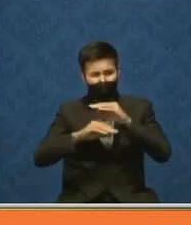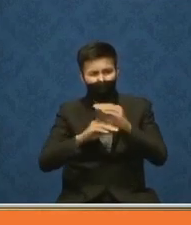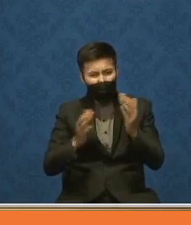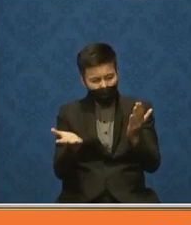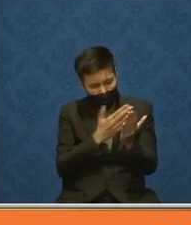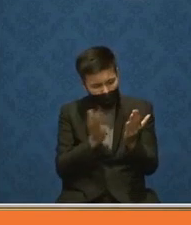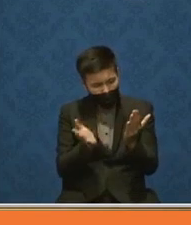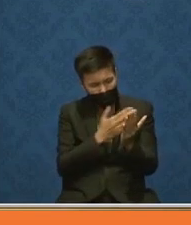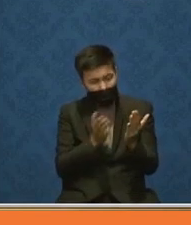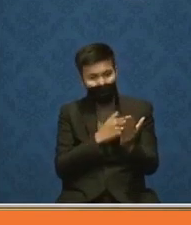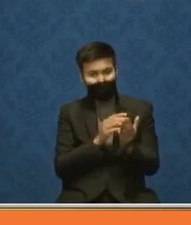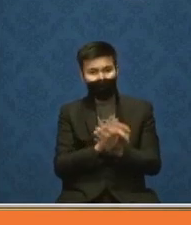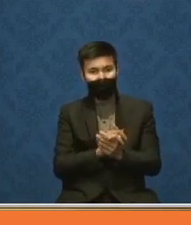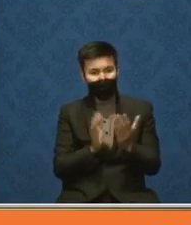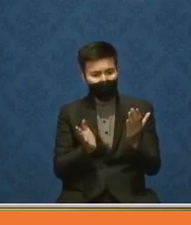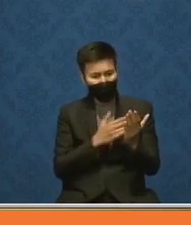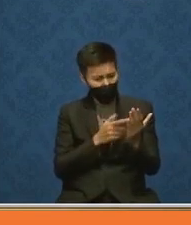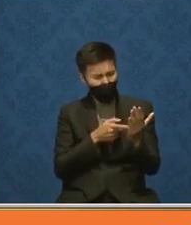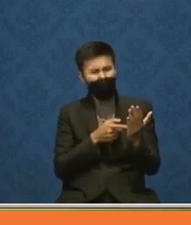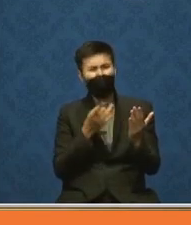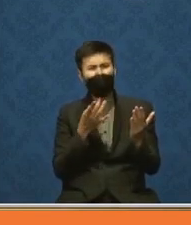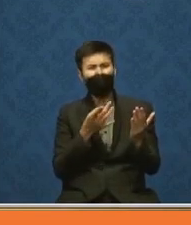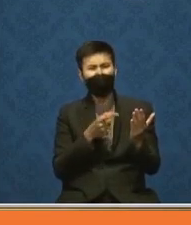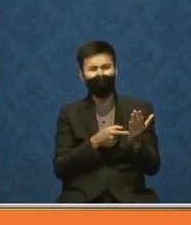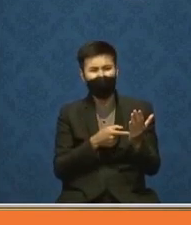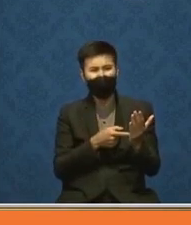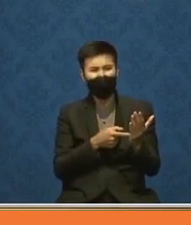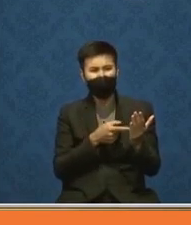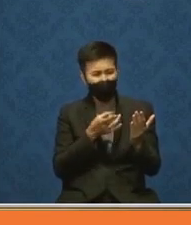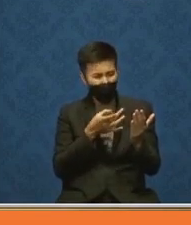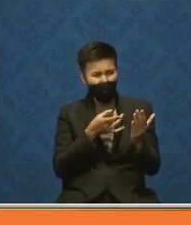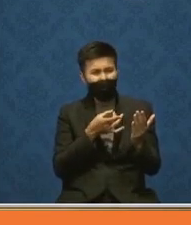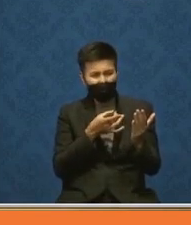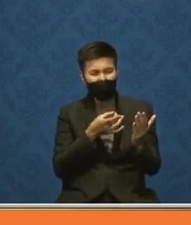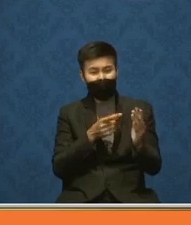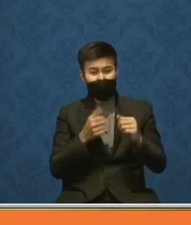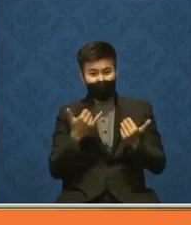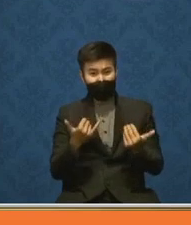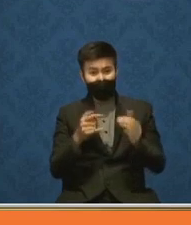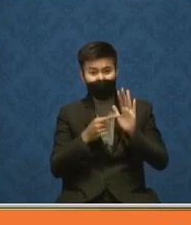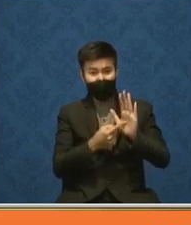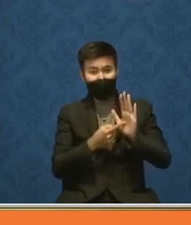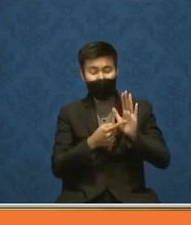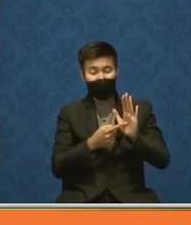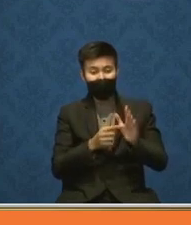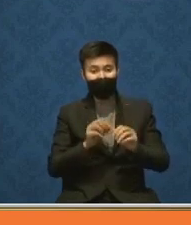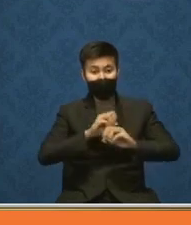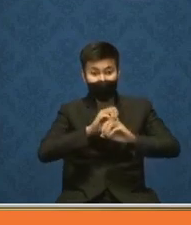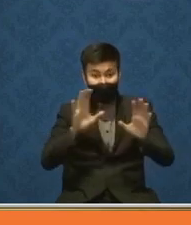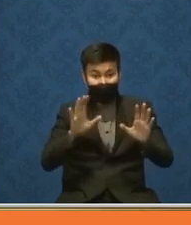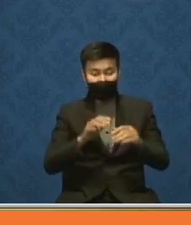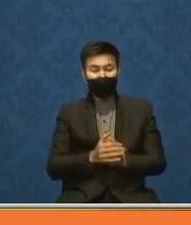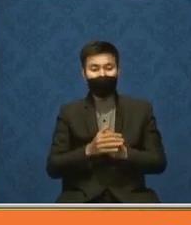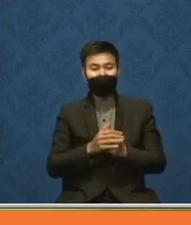ดครับโครงการที่เจอแล้วต้องอ่านว่าต้องร้องอย่างว่านี่คือตัวอย่างที่ชัดเจนที่สุดครับว่างบประมาณ